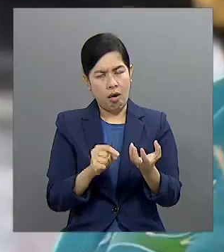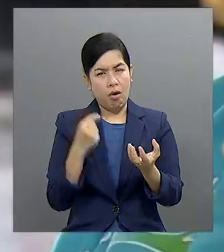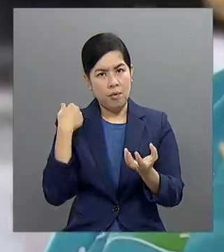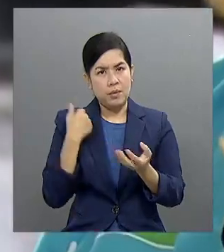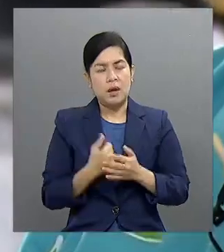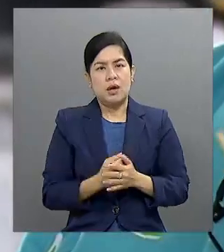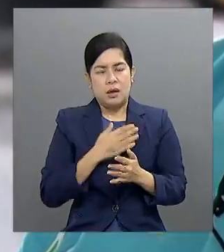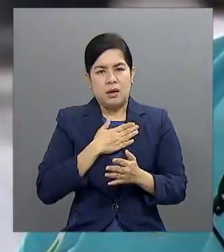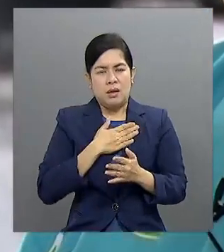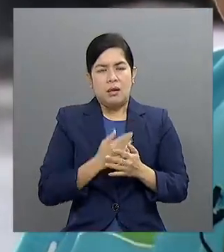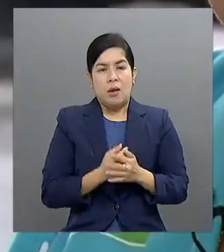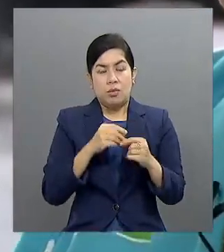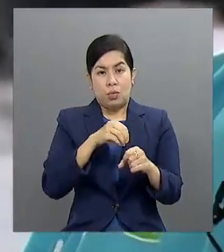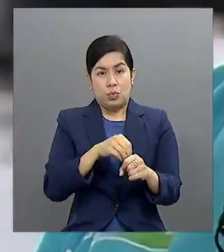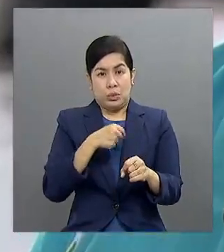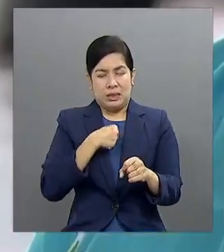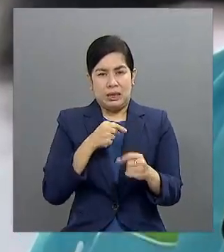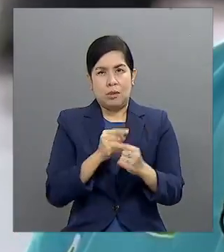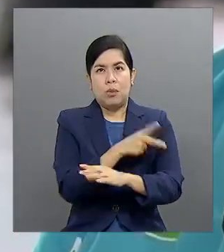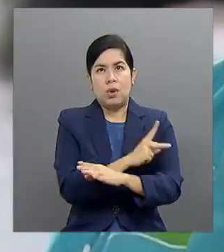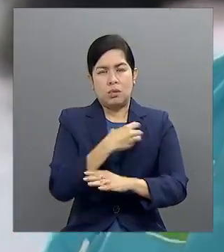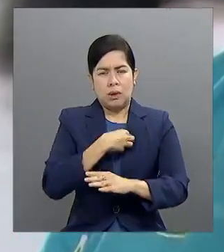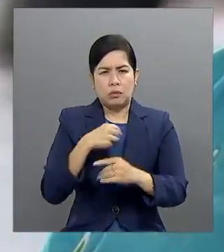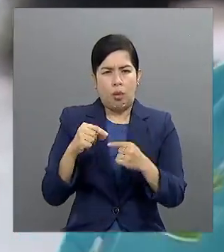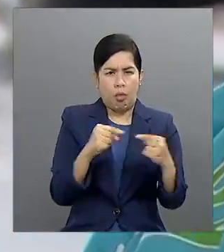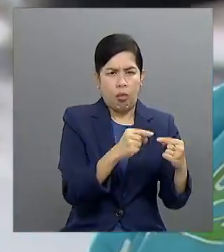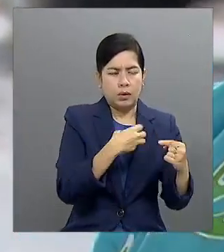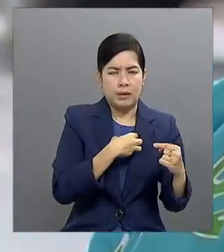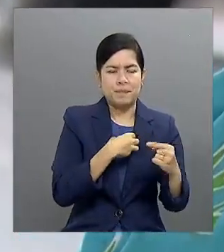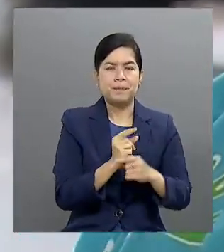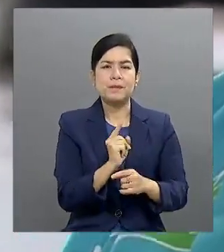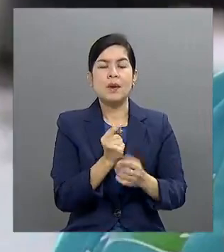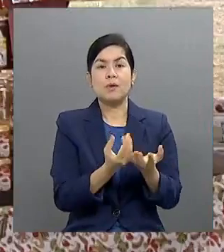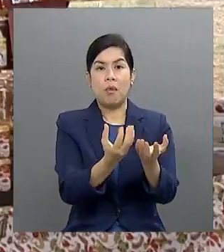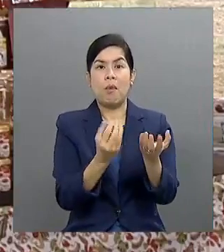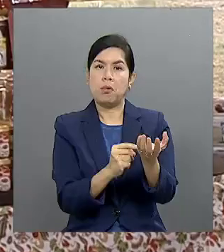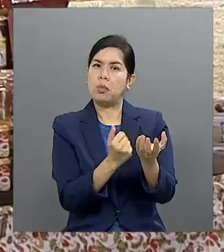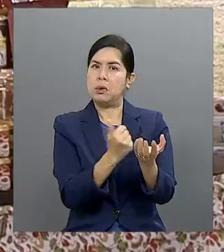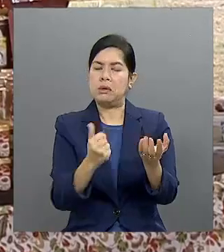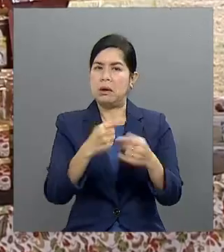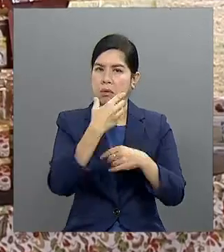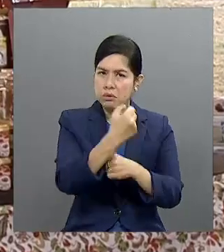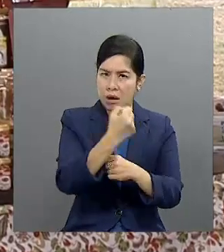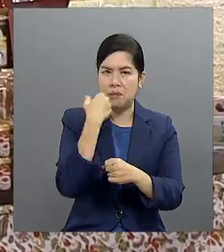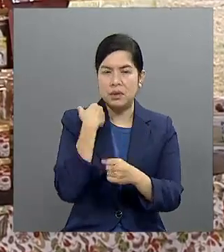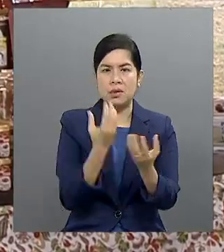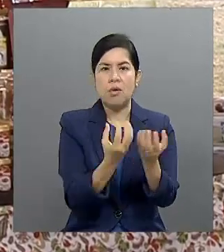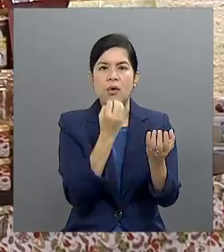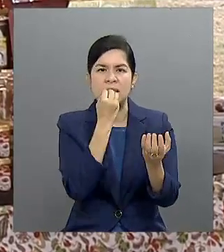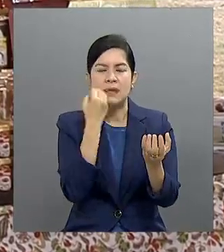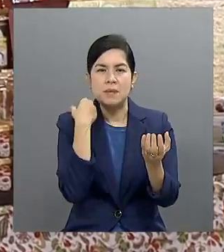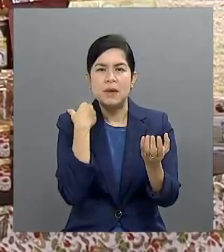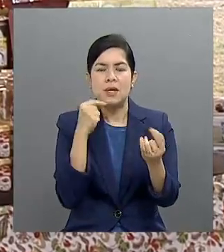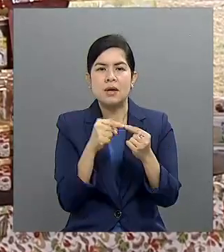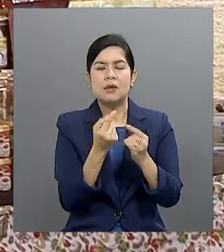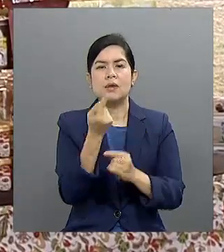อยากติดเกาะภูเก็ตเพราะว่าของดีเยอะนะคะอย่างที่เห็นด้านหน้านี่นะคะมีทั้งของคาวแล้วก็ของหวานใช่ไหมคะพี่ต๊อบคะ ใช่ครับ แ